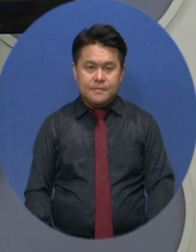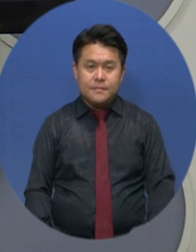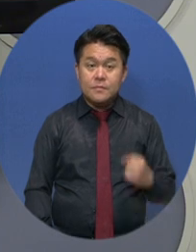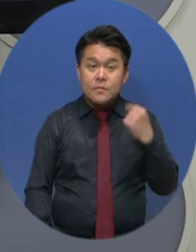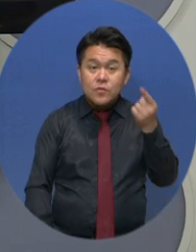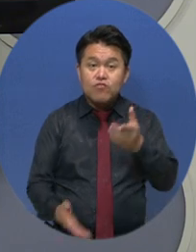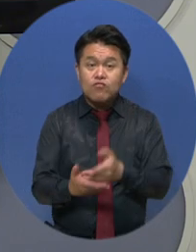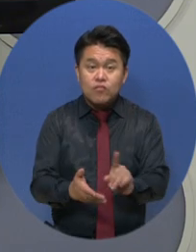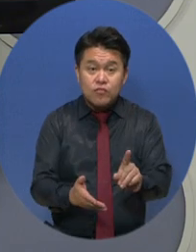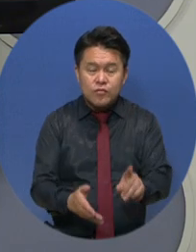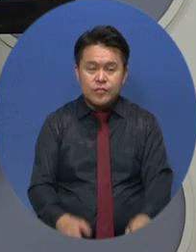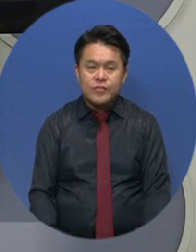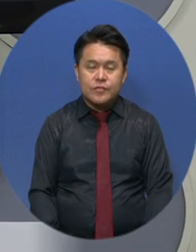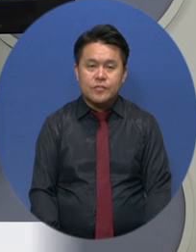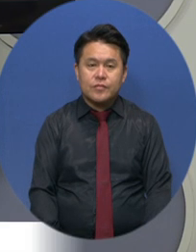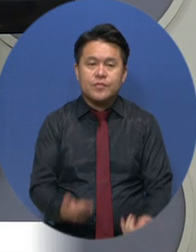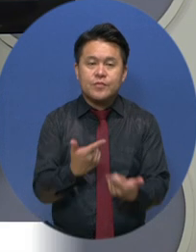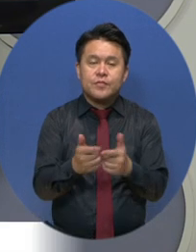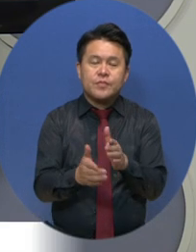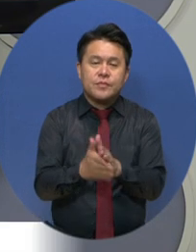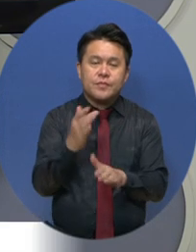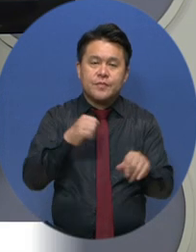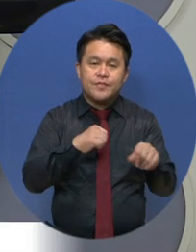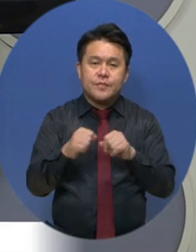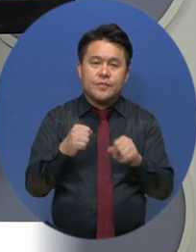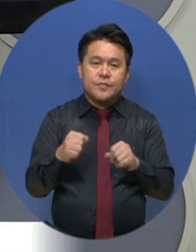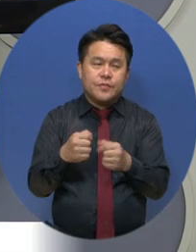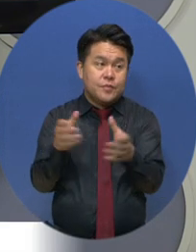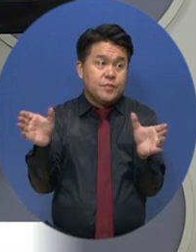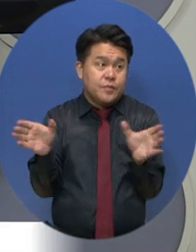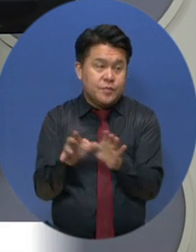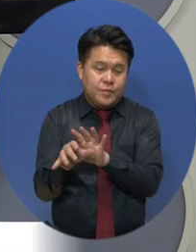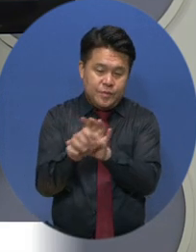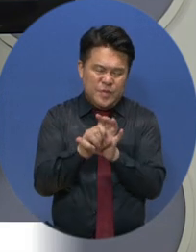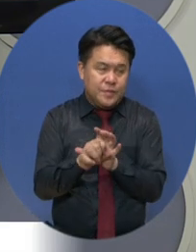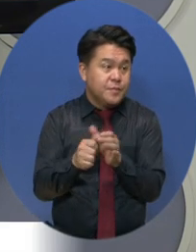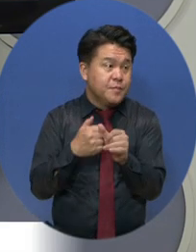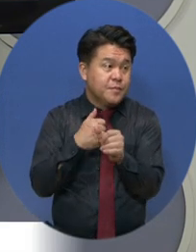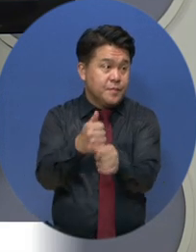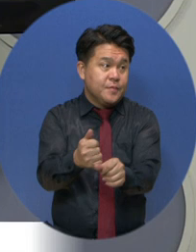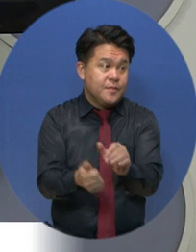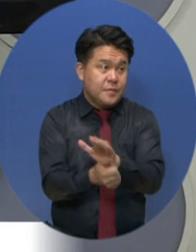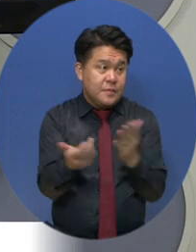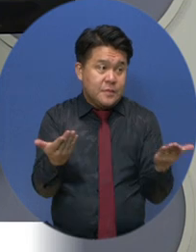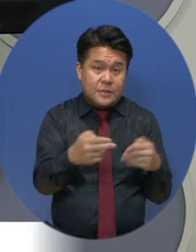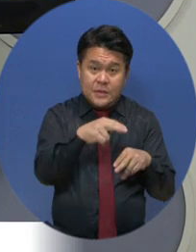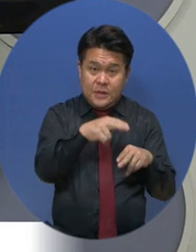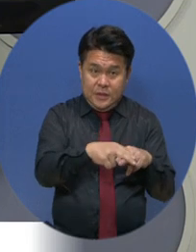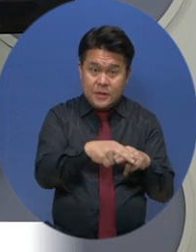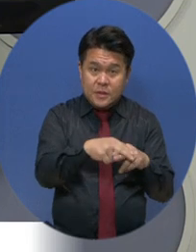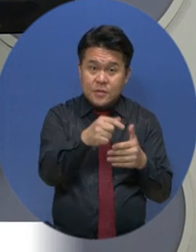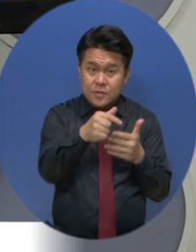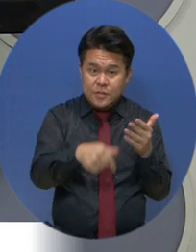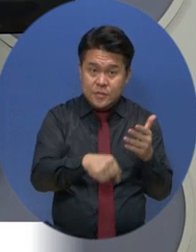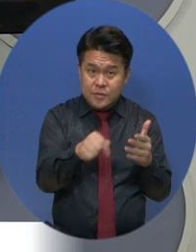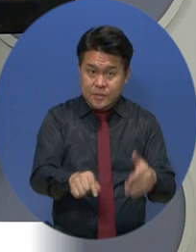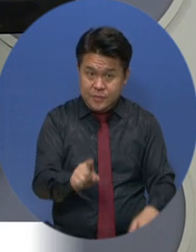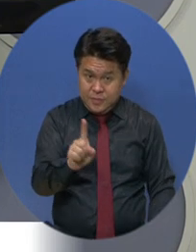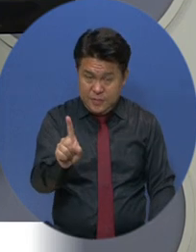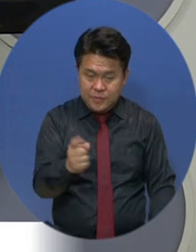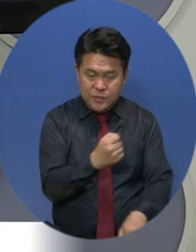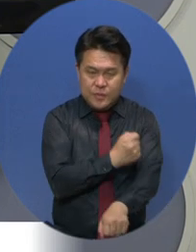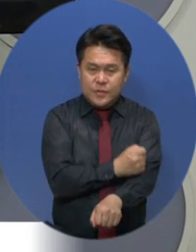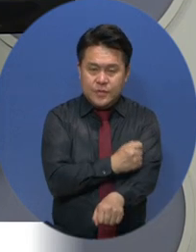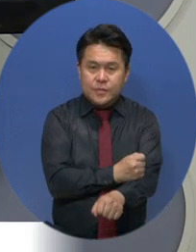다음 소식입니다 부산 씨가 행정 1 전북 코론 알고 극복 희망 일자리 사업 외관으로 근로 장애인 감염